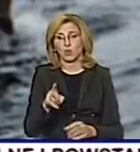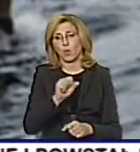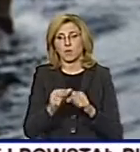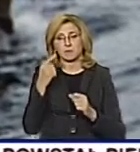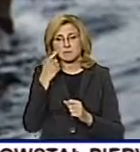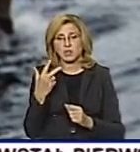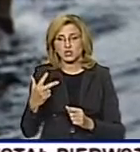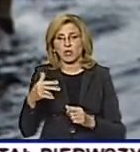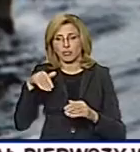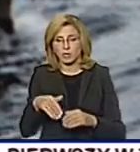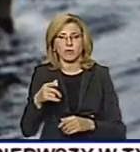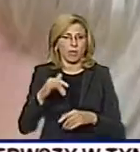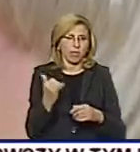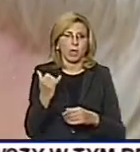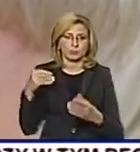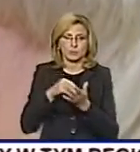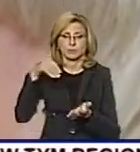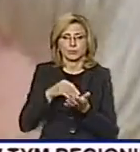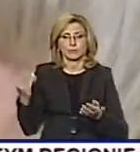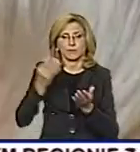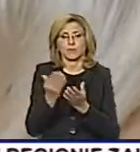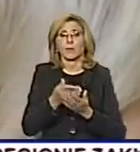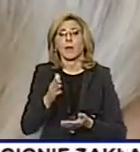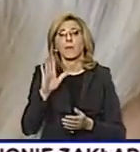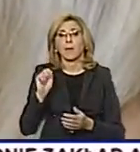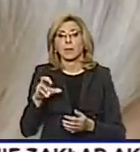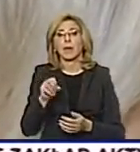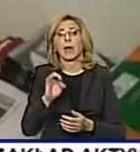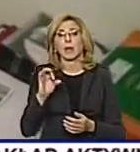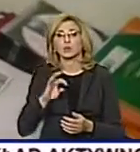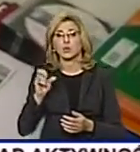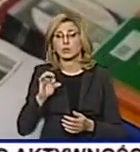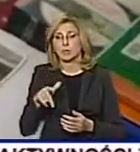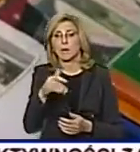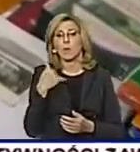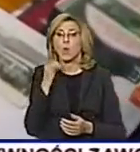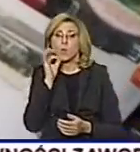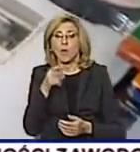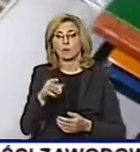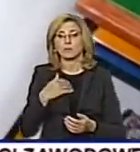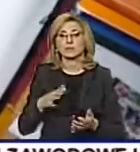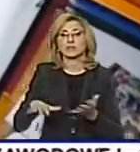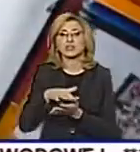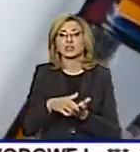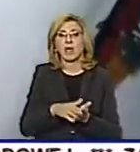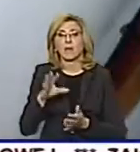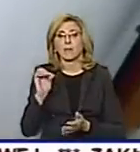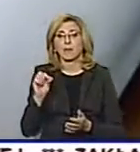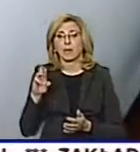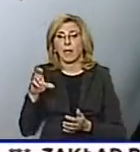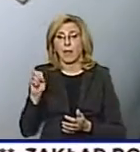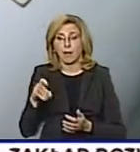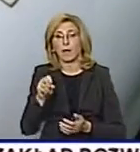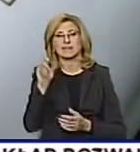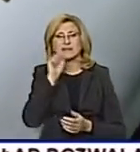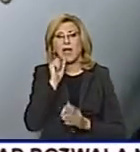prawie 3000 i ciągle przebywa. Barbara Maria Struzik spędziła młodość na sieradzkiej Pradze. Stare